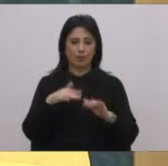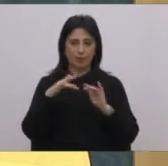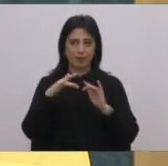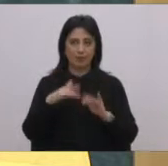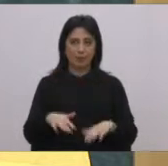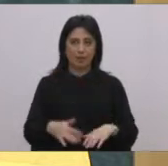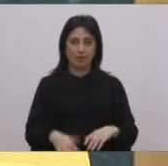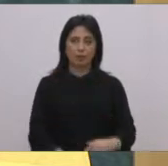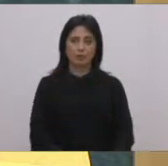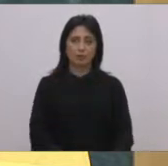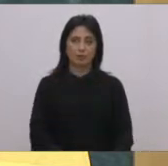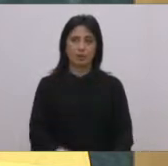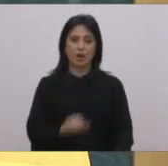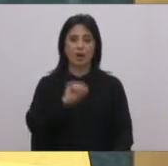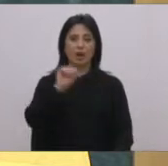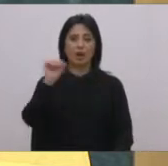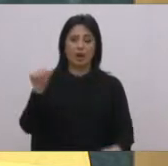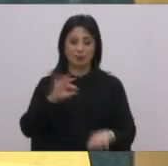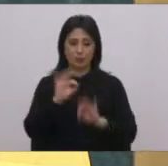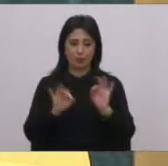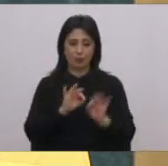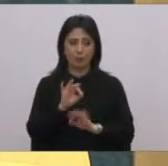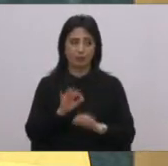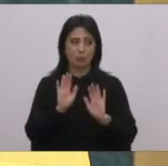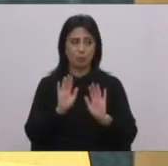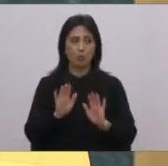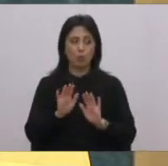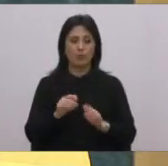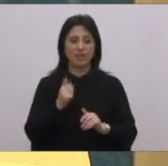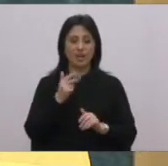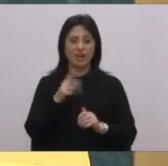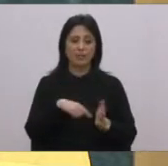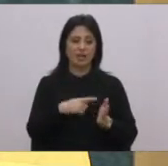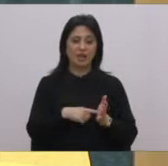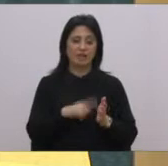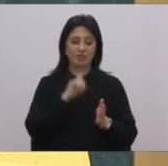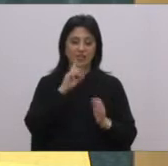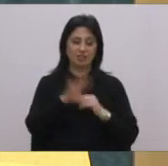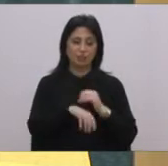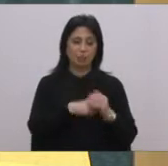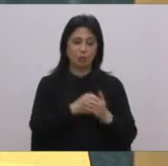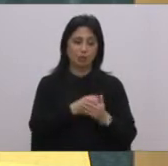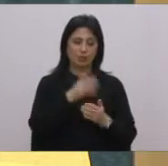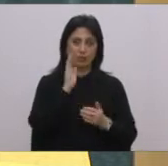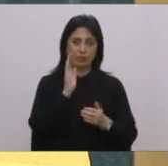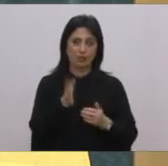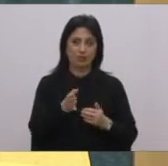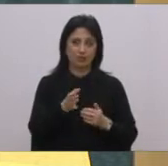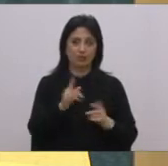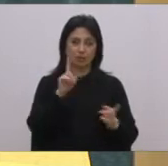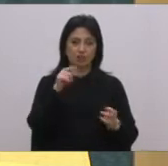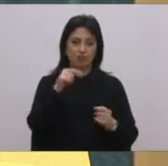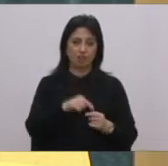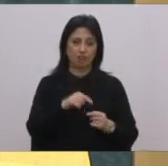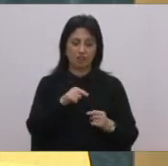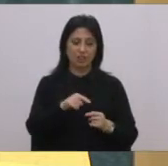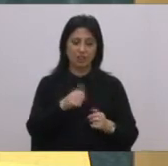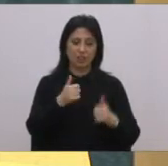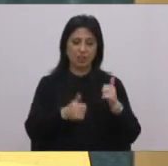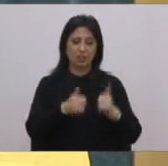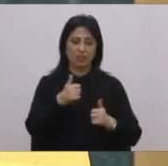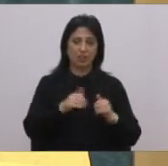მიმდინარეობს პროექტები, ხოლო რამოდენიმე ქალაქში წლის ბოლომდე მოხდება შესაბამისი